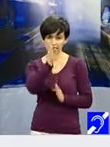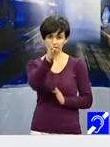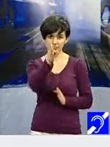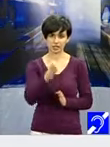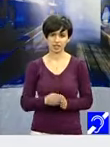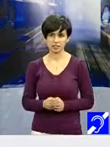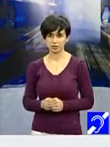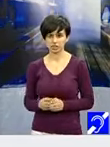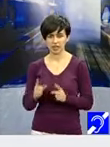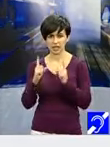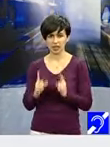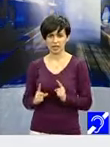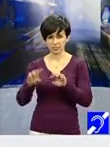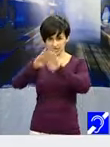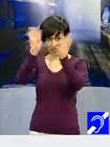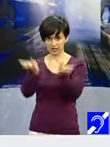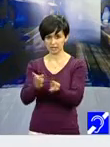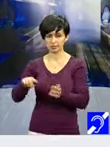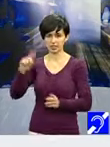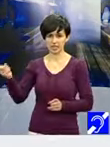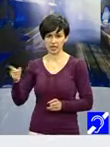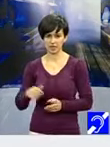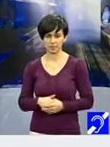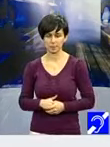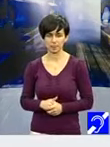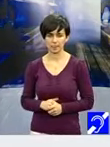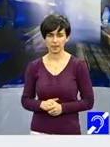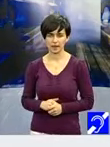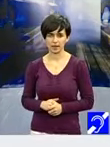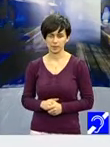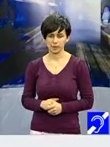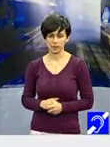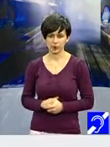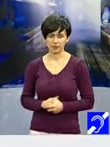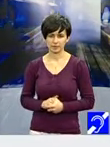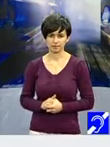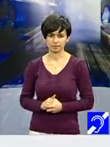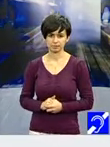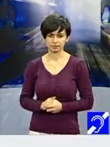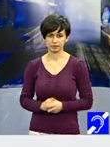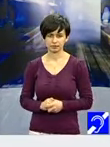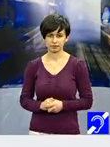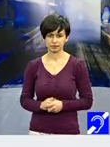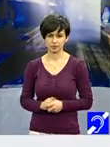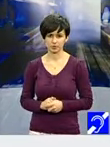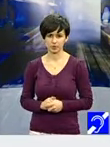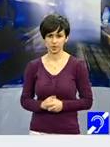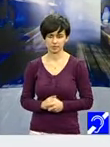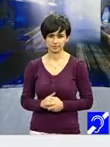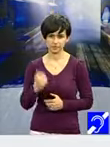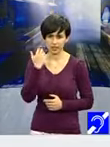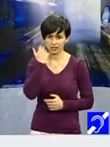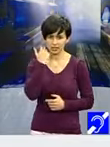s-a desfășurat concursul și codul scris de copii va rula pe Stația Spațială Orbitală Internațională. Câte